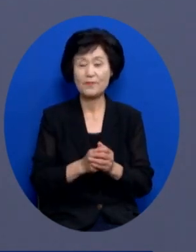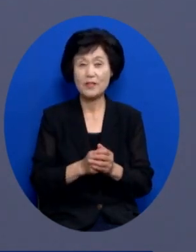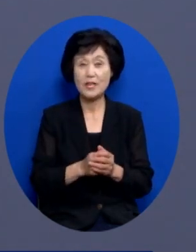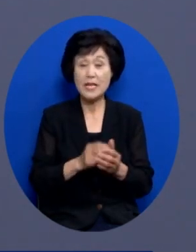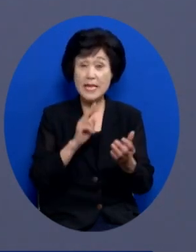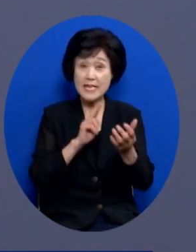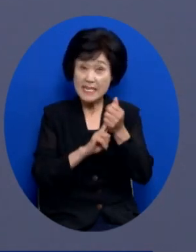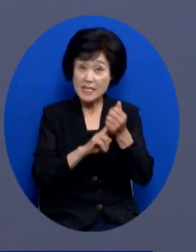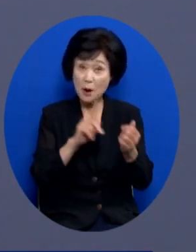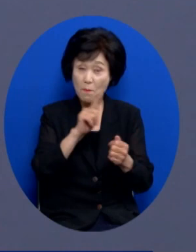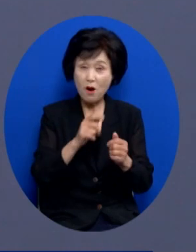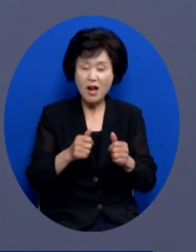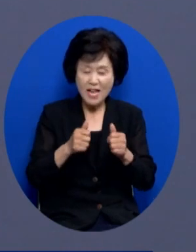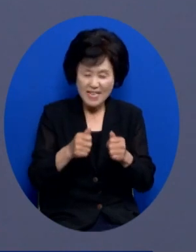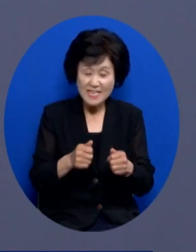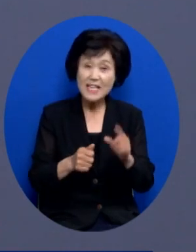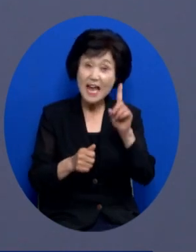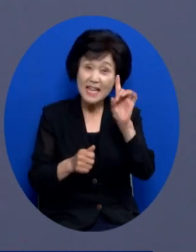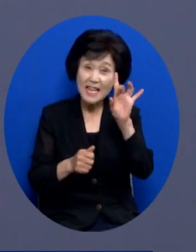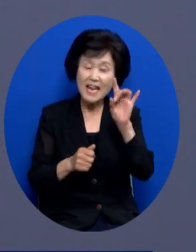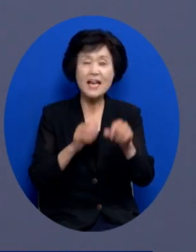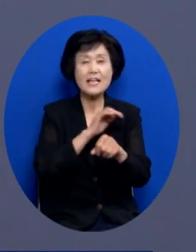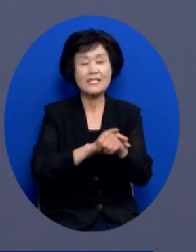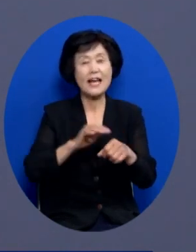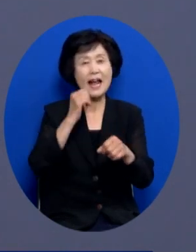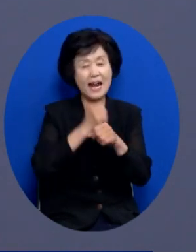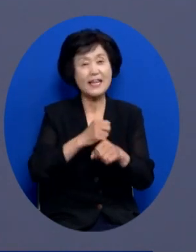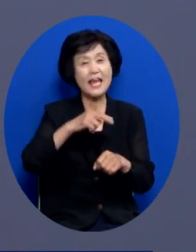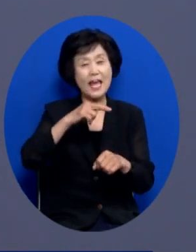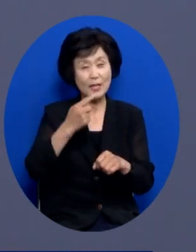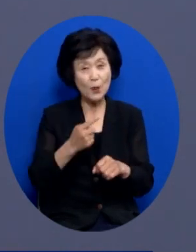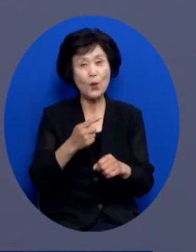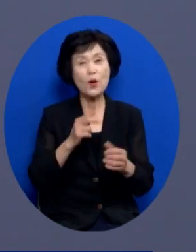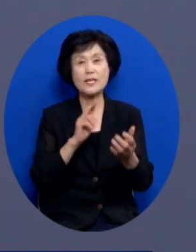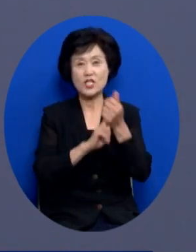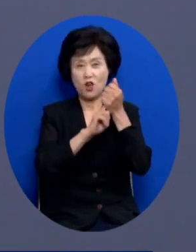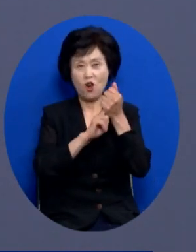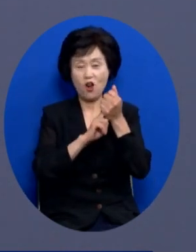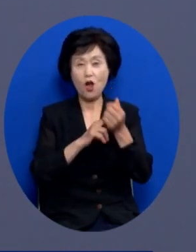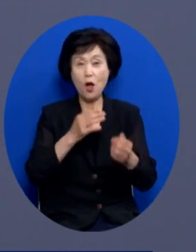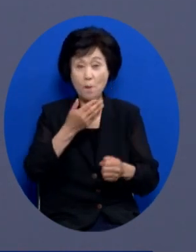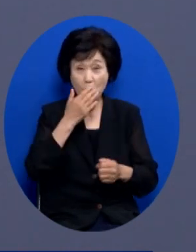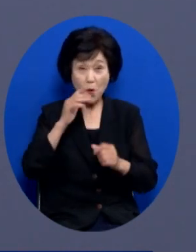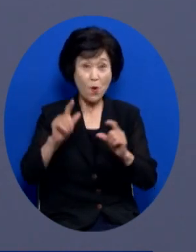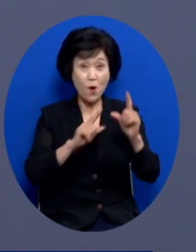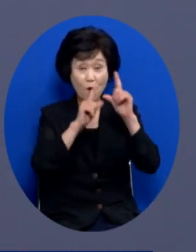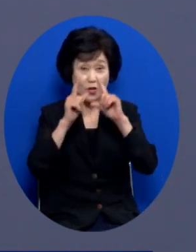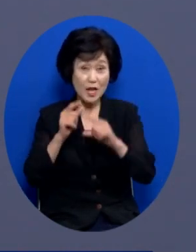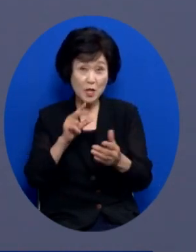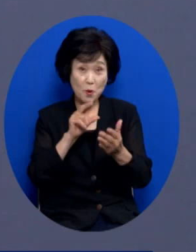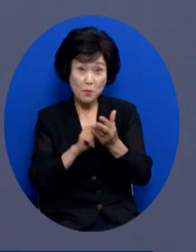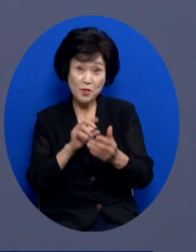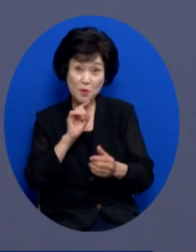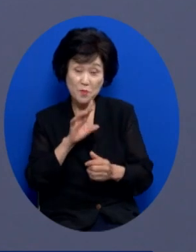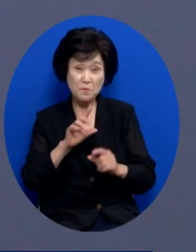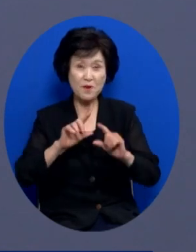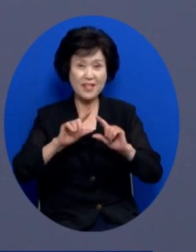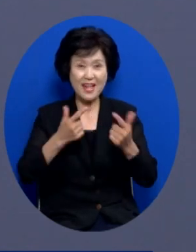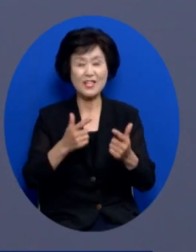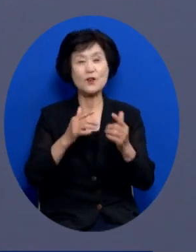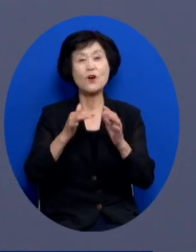잘해도 기적을 만난다. 먹고 사는 정도 이상의 인생이 달라질 수